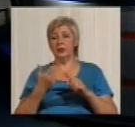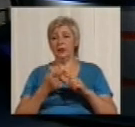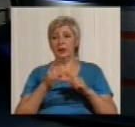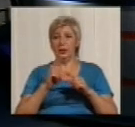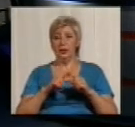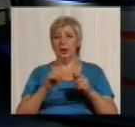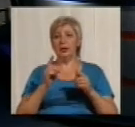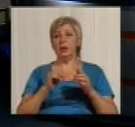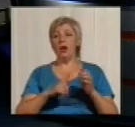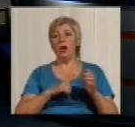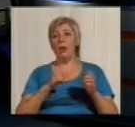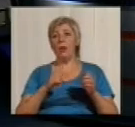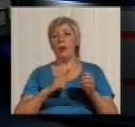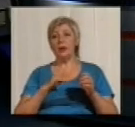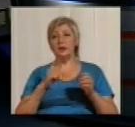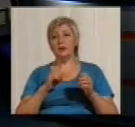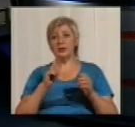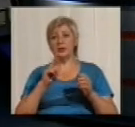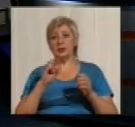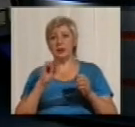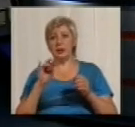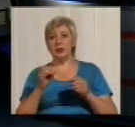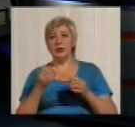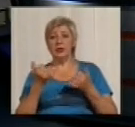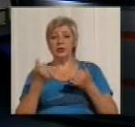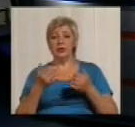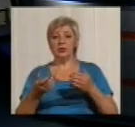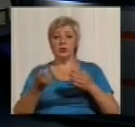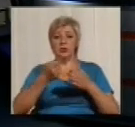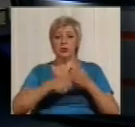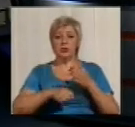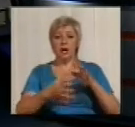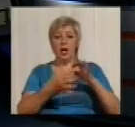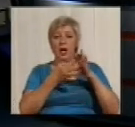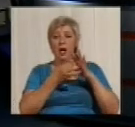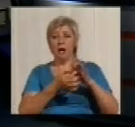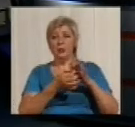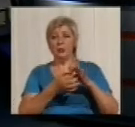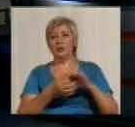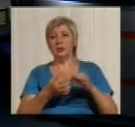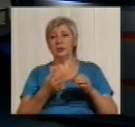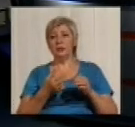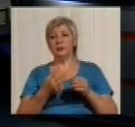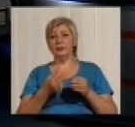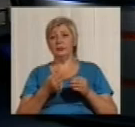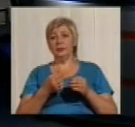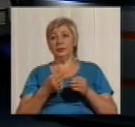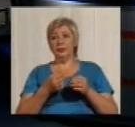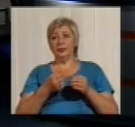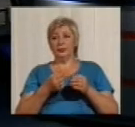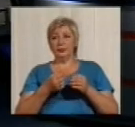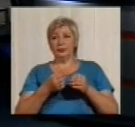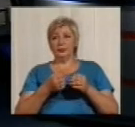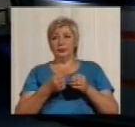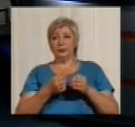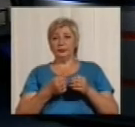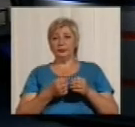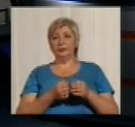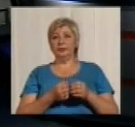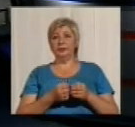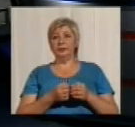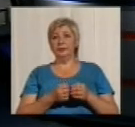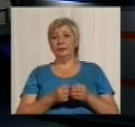майстерські, які стоять на території школи, зараз опечатані, які якби у нас тепер пережилой фонд. То есть их вывели